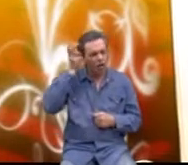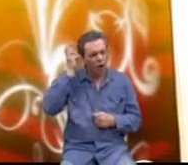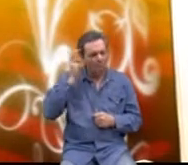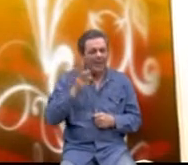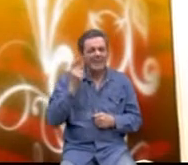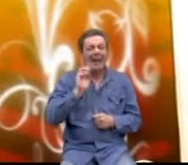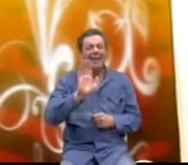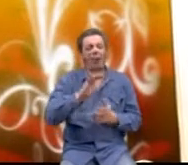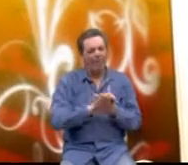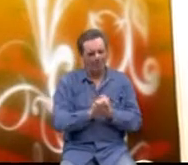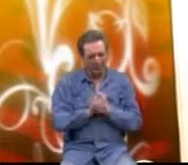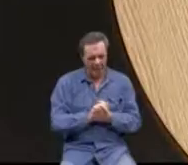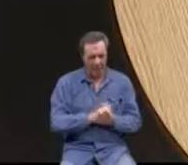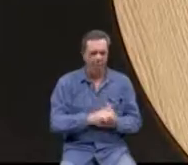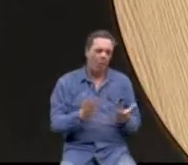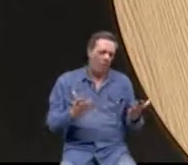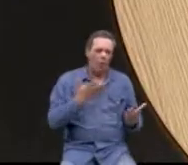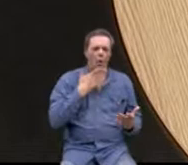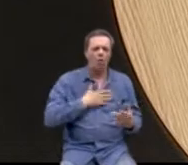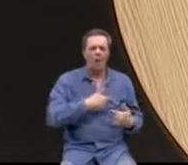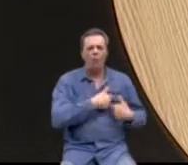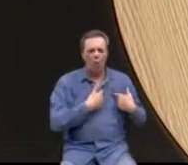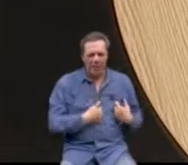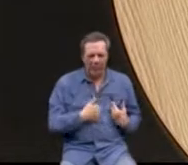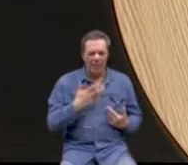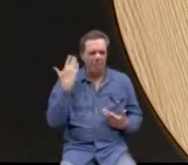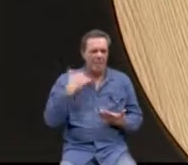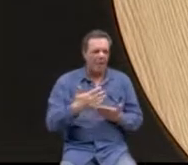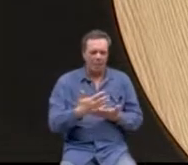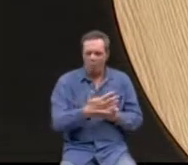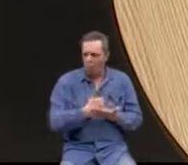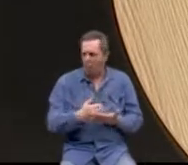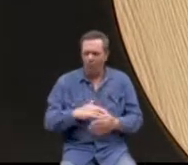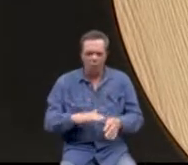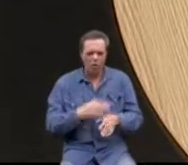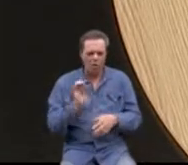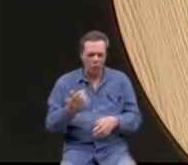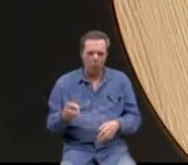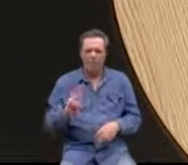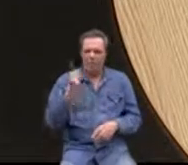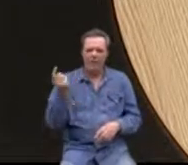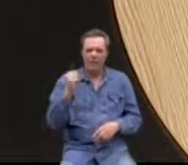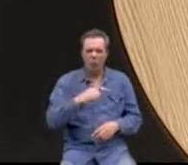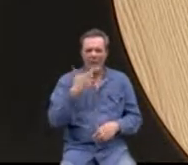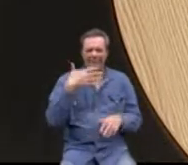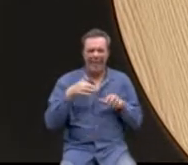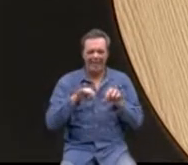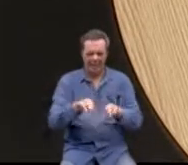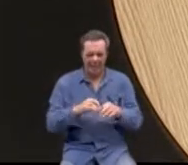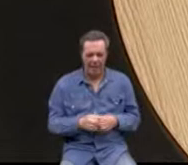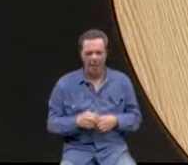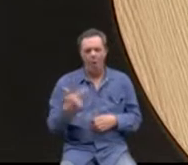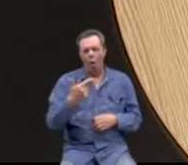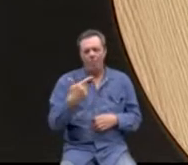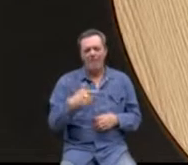Črnomerec, ali i njihove prijatelje, pa kogod želi volontirati, biti koristan, osjećati se dobro, pozvan je da dođe na dvije adrese. Da. Obje